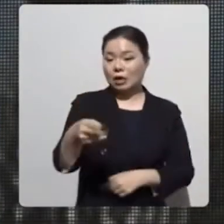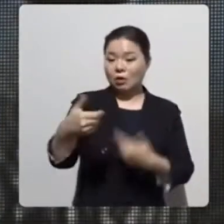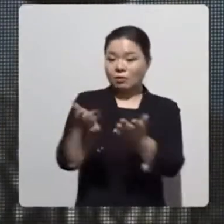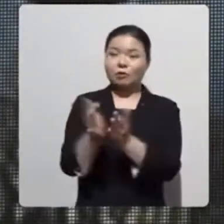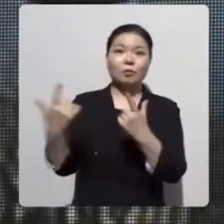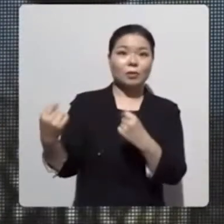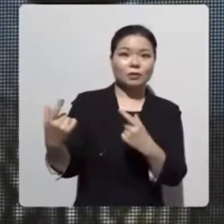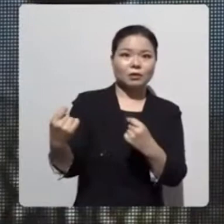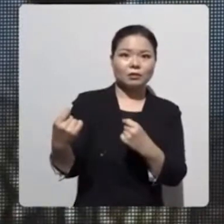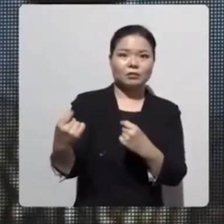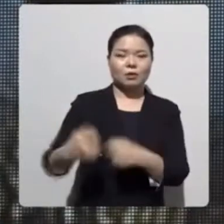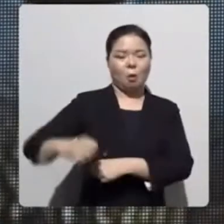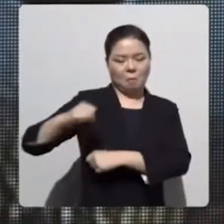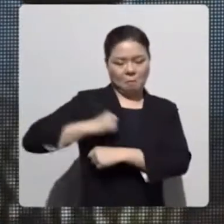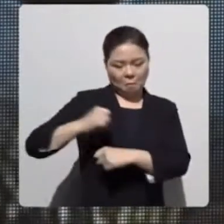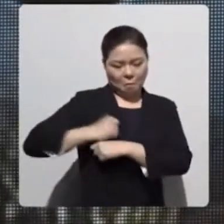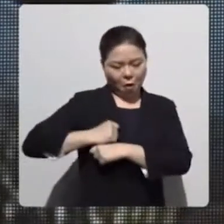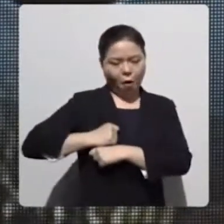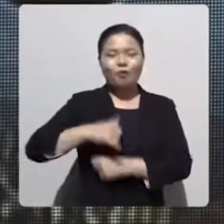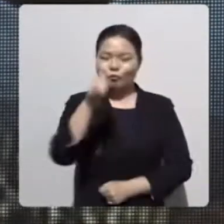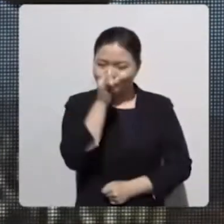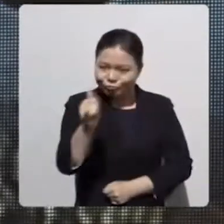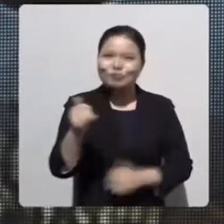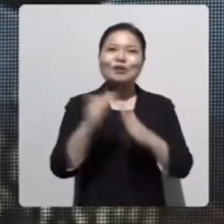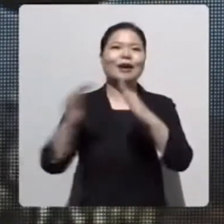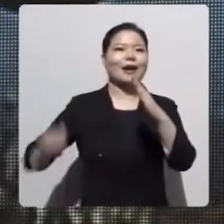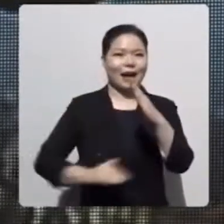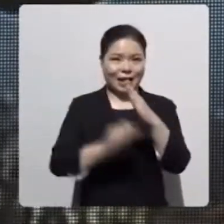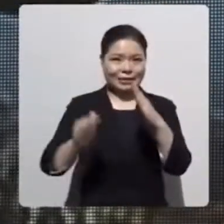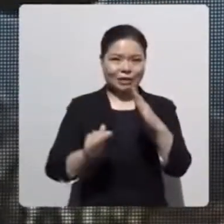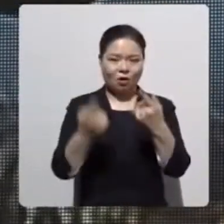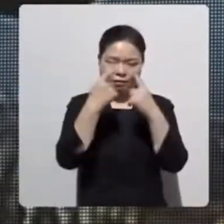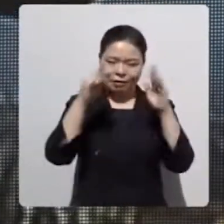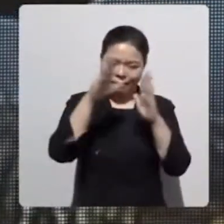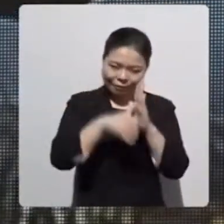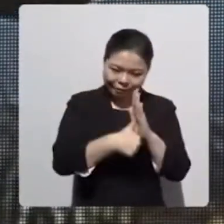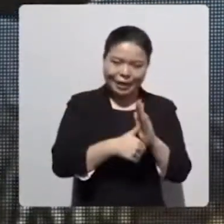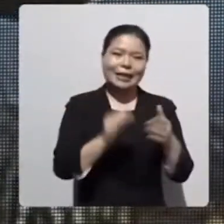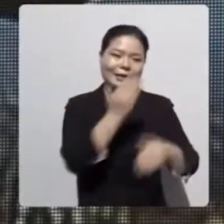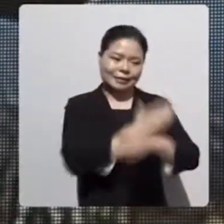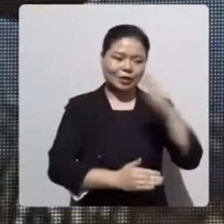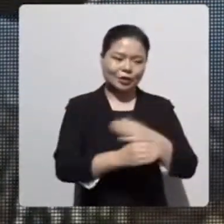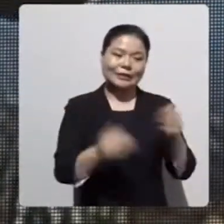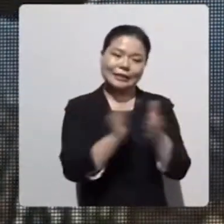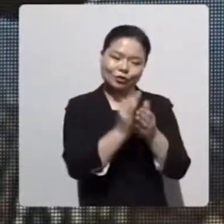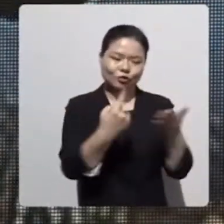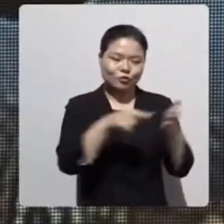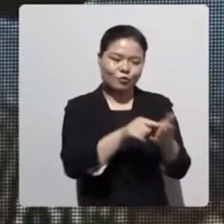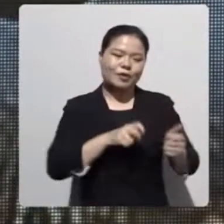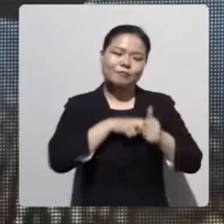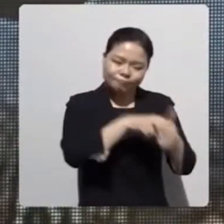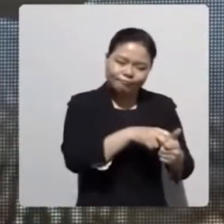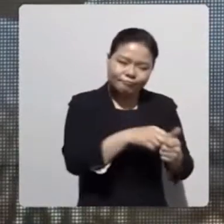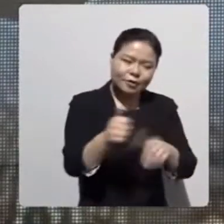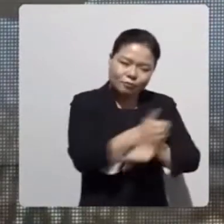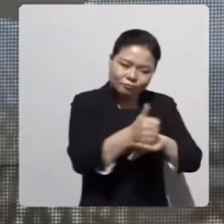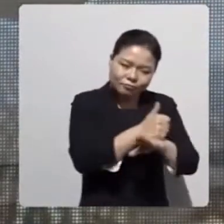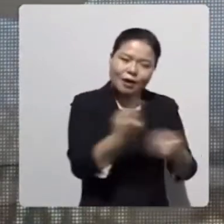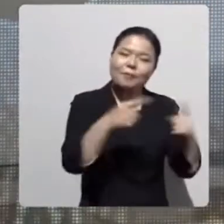병역명문가, 친구와의 이야기, 입양 등 많은 분들이 좋은 말씀을 해주셨습니다.